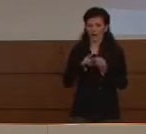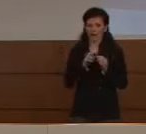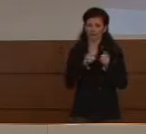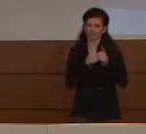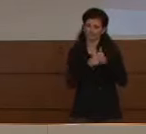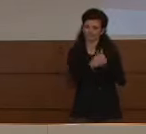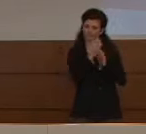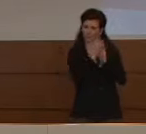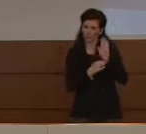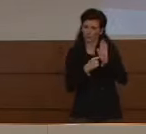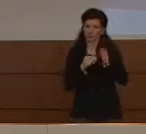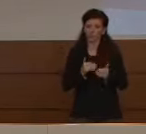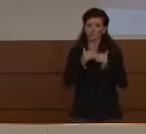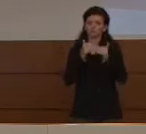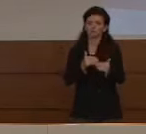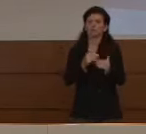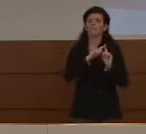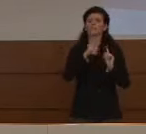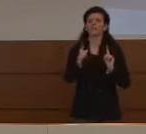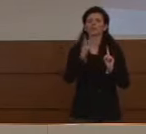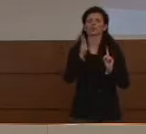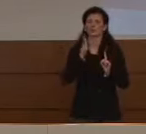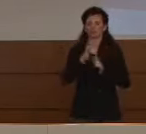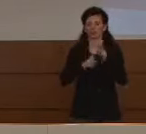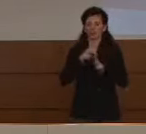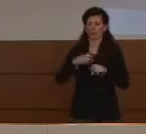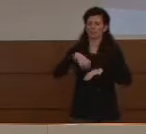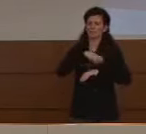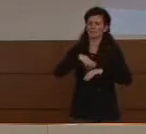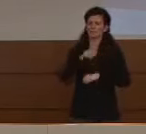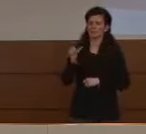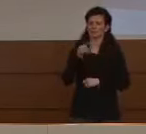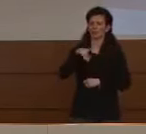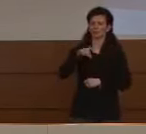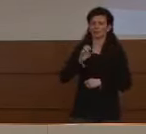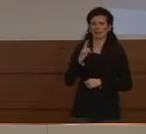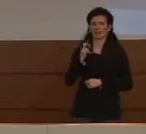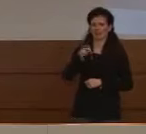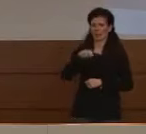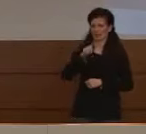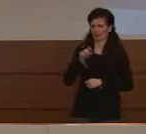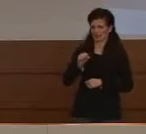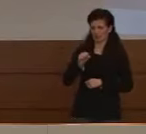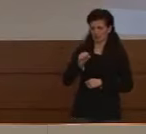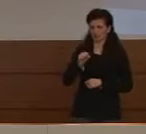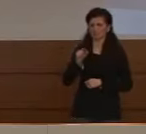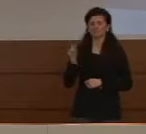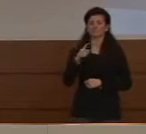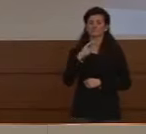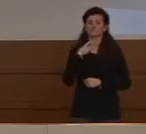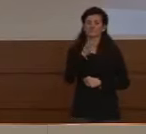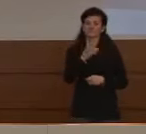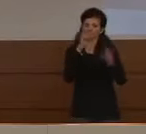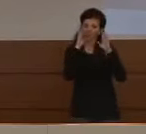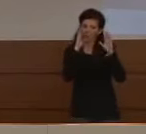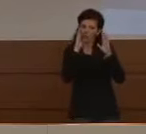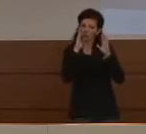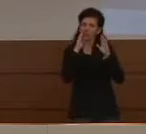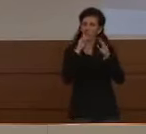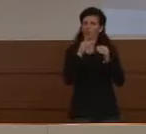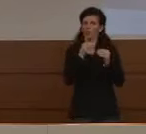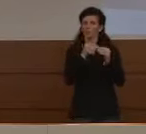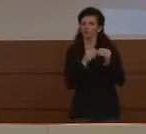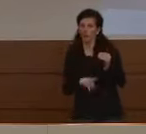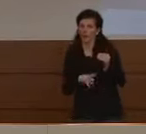ministro della salute speranza ha invitato a non cadere in facili ottimismi nelle ultime 24